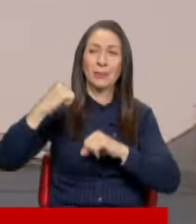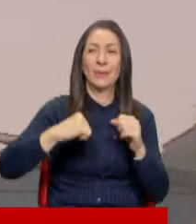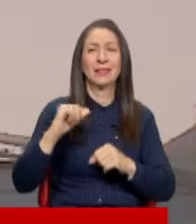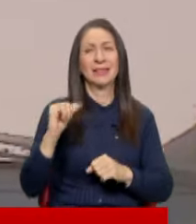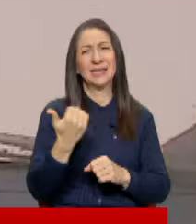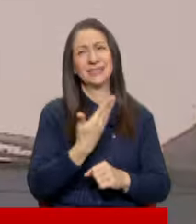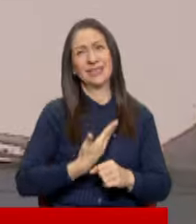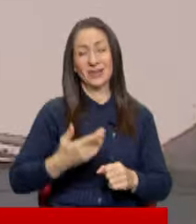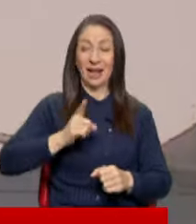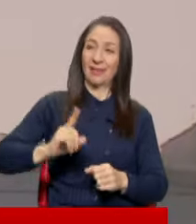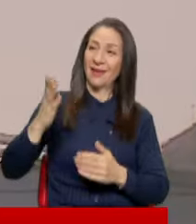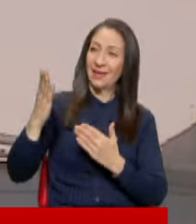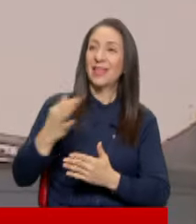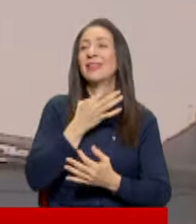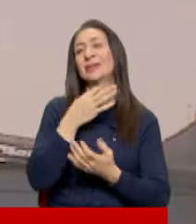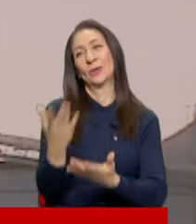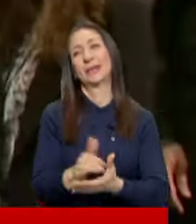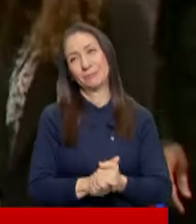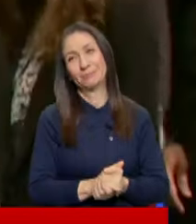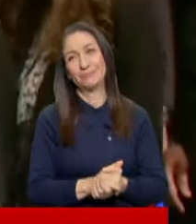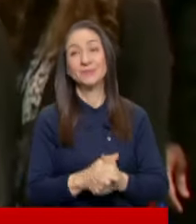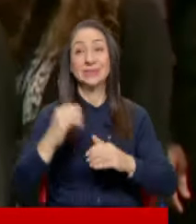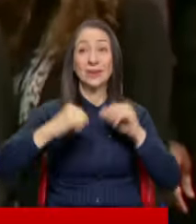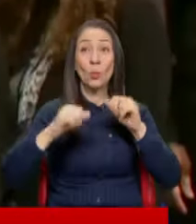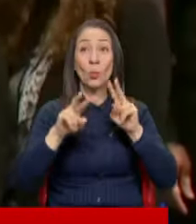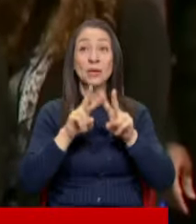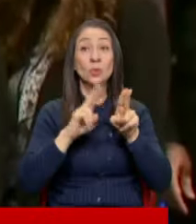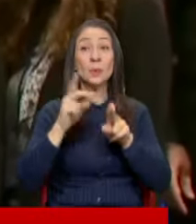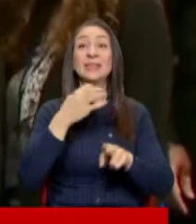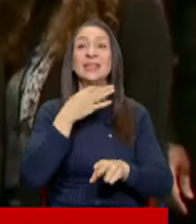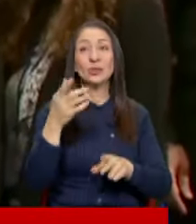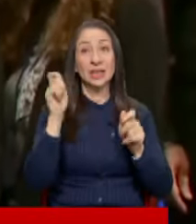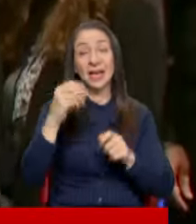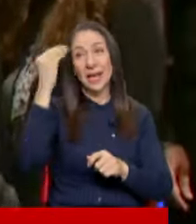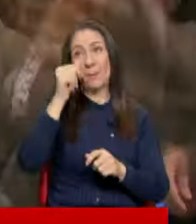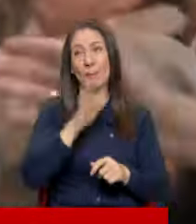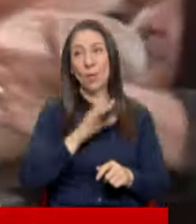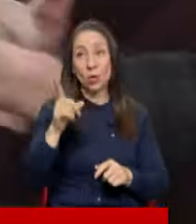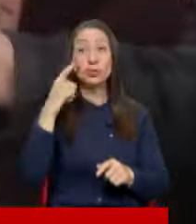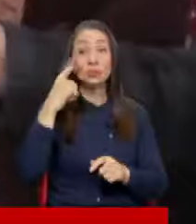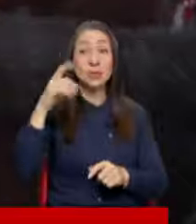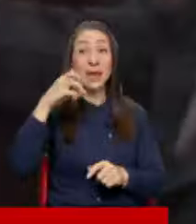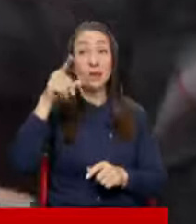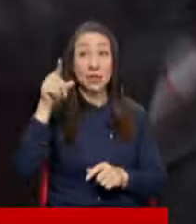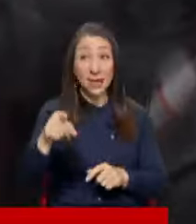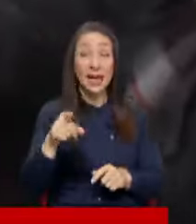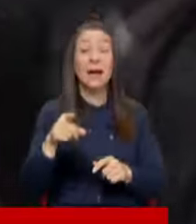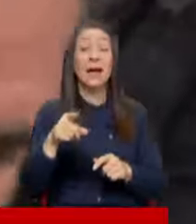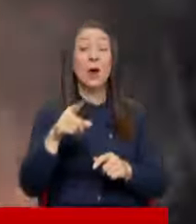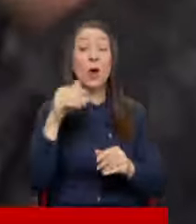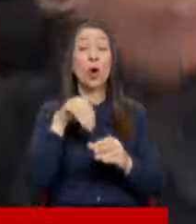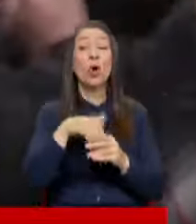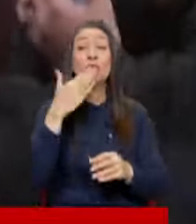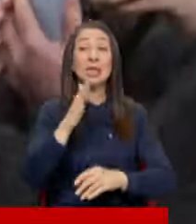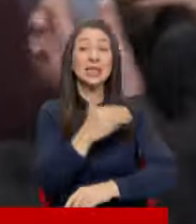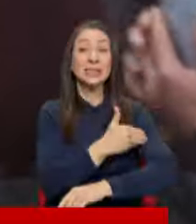değerli sevgili adaya Teşekkür ederim rakibi Murat kuruma teşekkür eden İmamoğlu Cumhurbaşkanı Erdoğan İsa oy